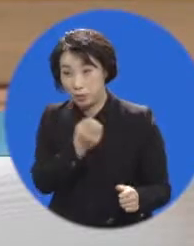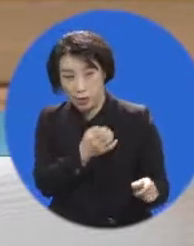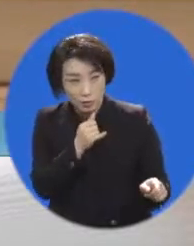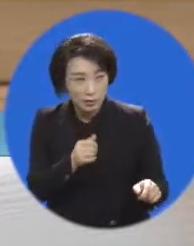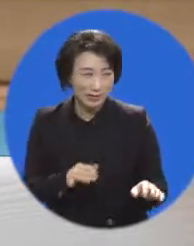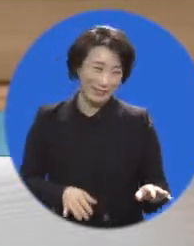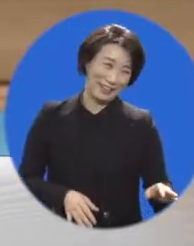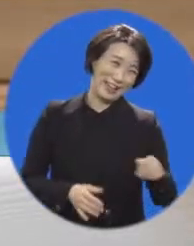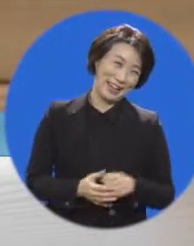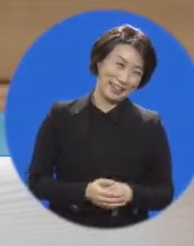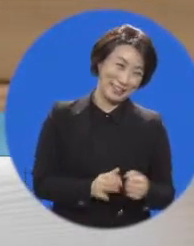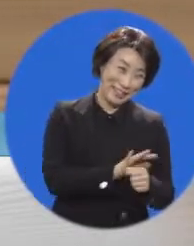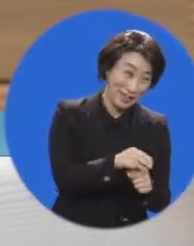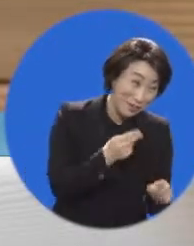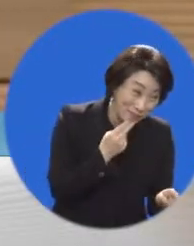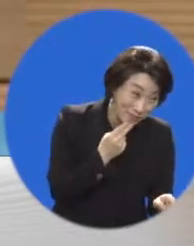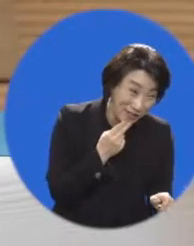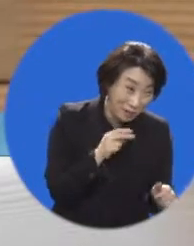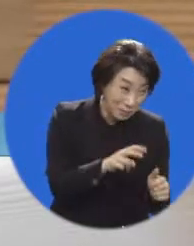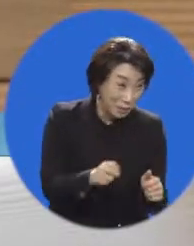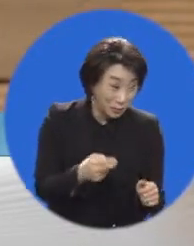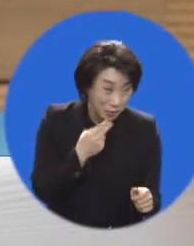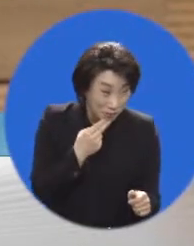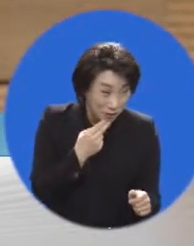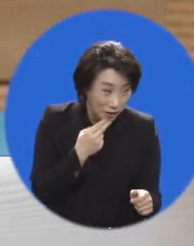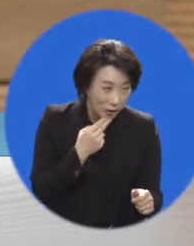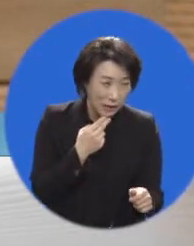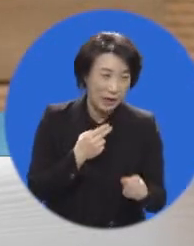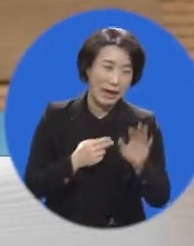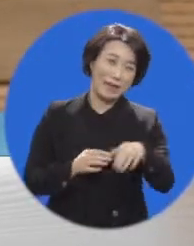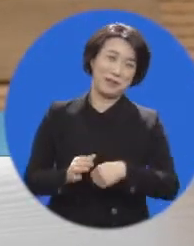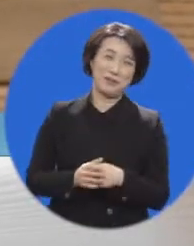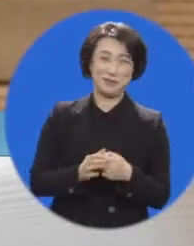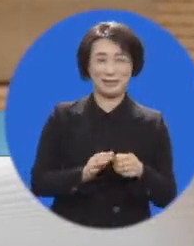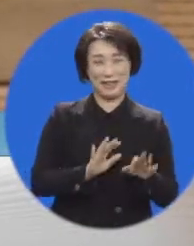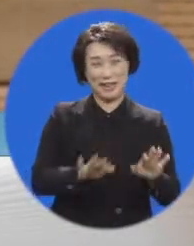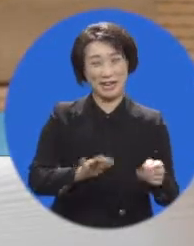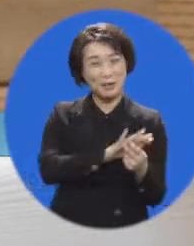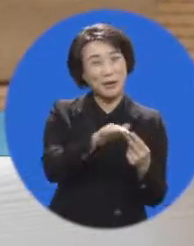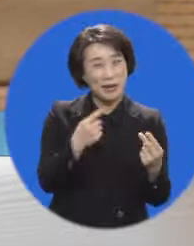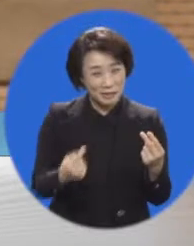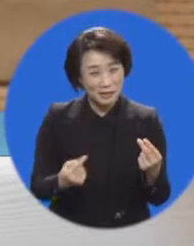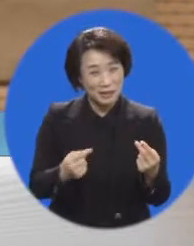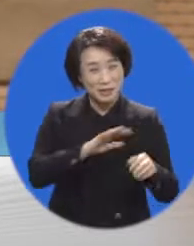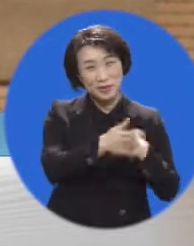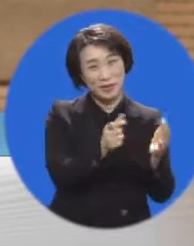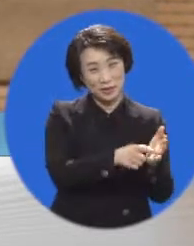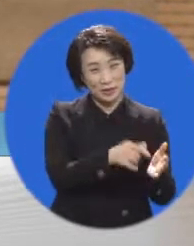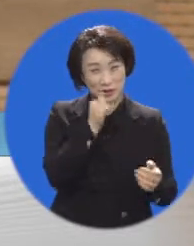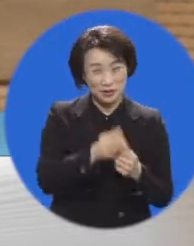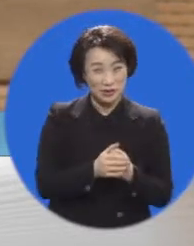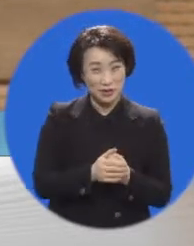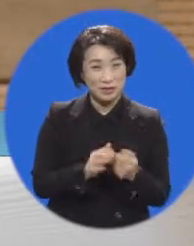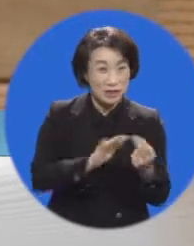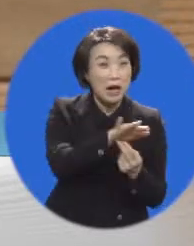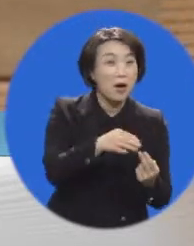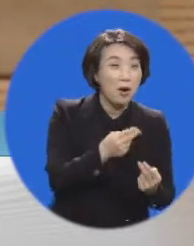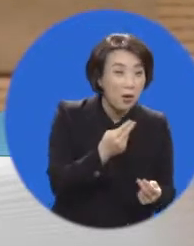했는데 미워는 안 했다. 응? 근데 요한일서에 뭐라고 말하느냐. 응? 사랑 안 하는